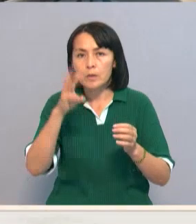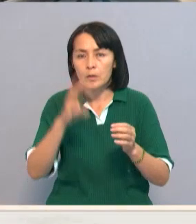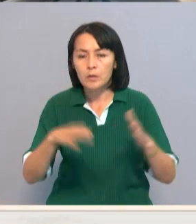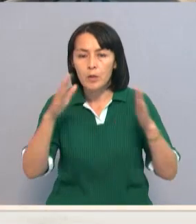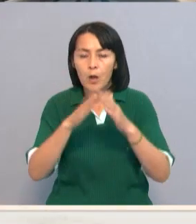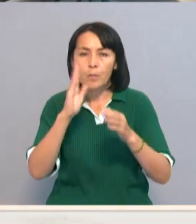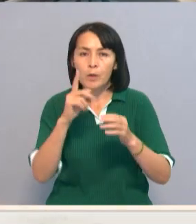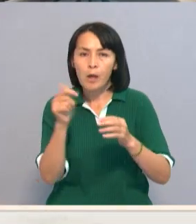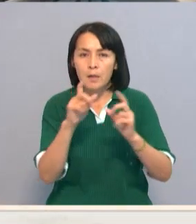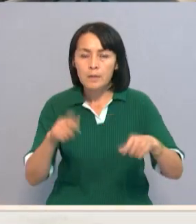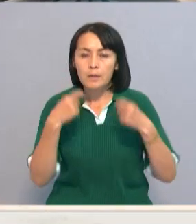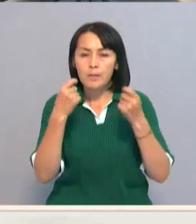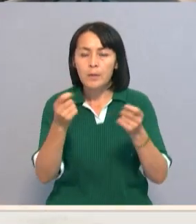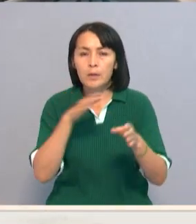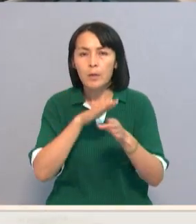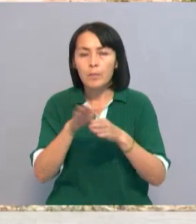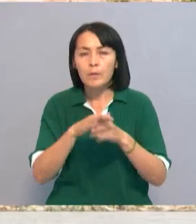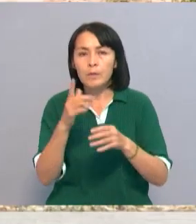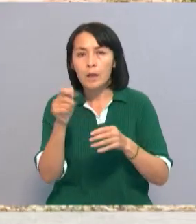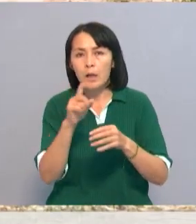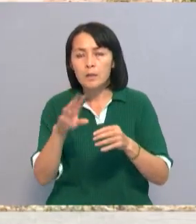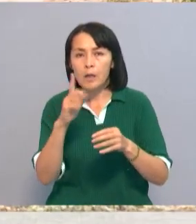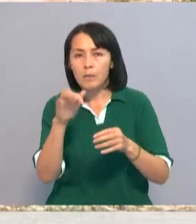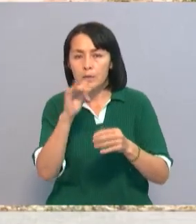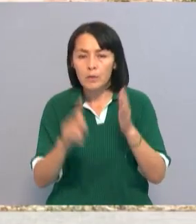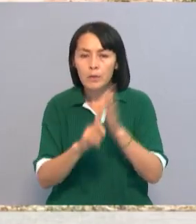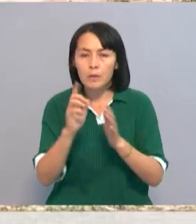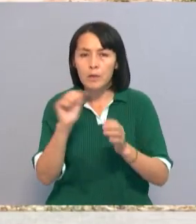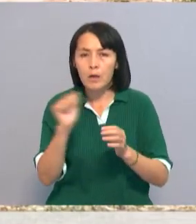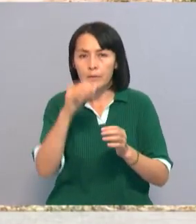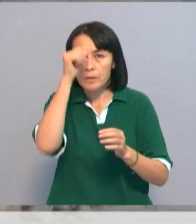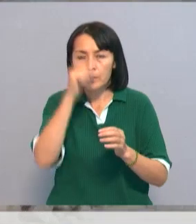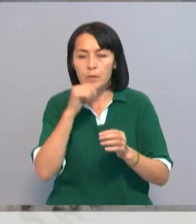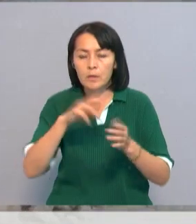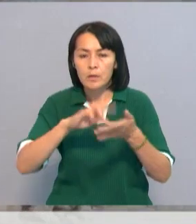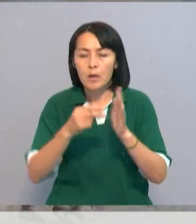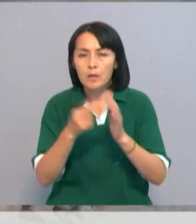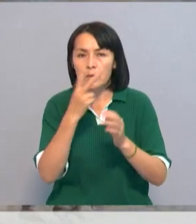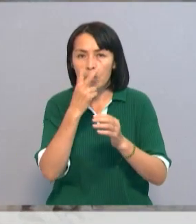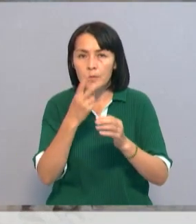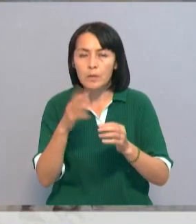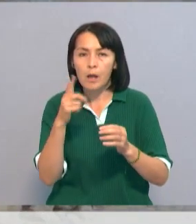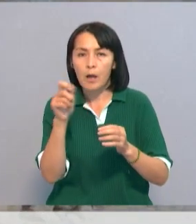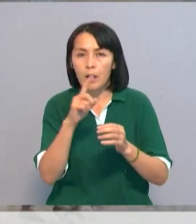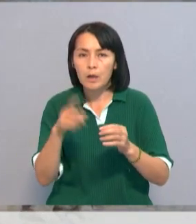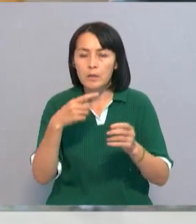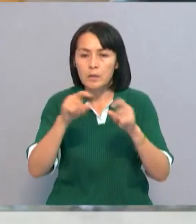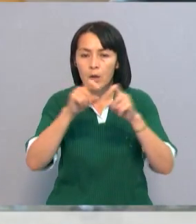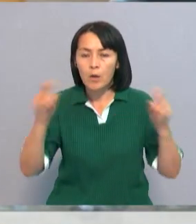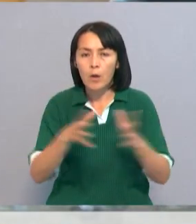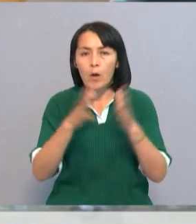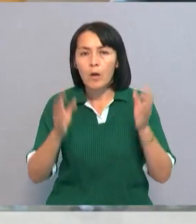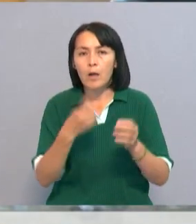домов будут снабжены газом. Проведение природного газа в Карабастау началось в августе. Проектом предусматривается прокладка голубого топливопровода